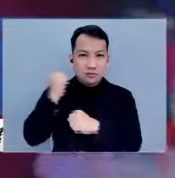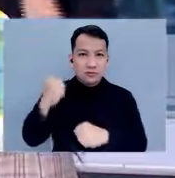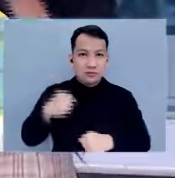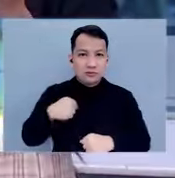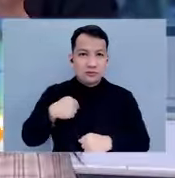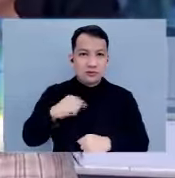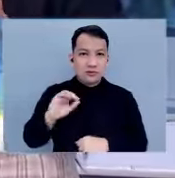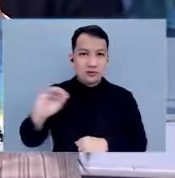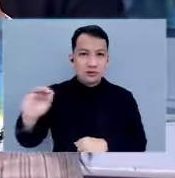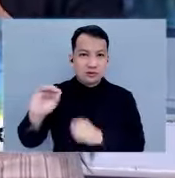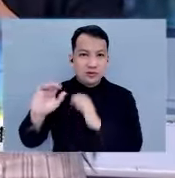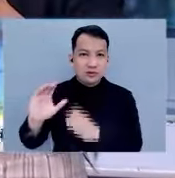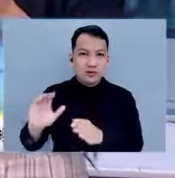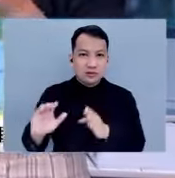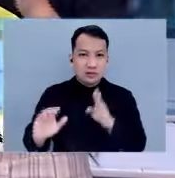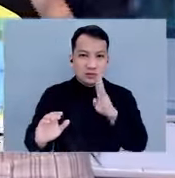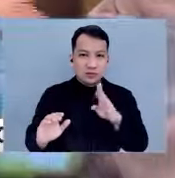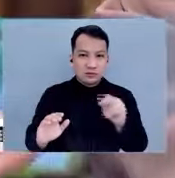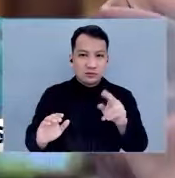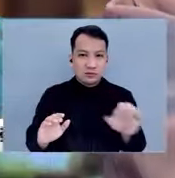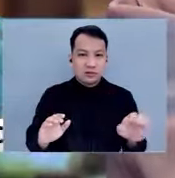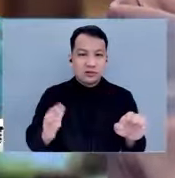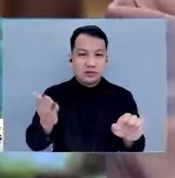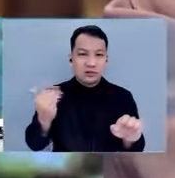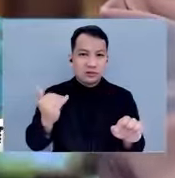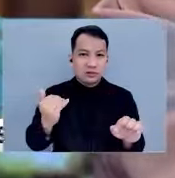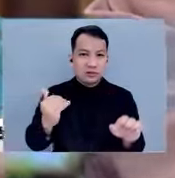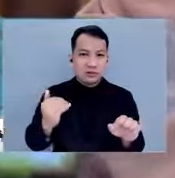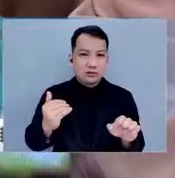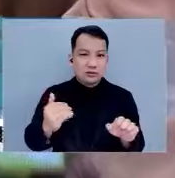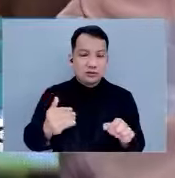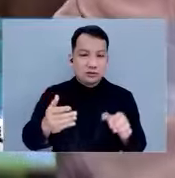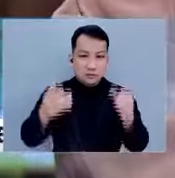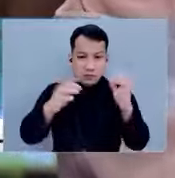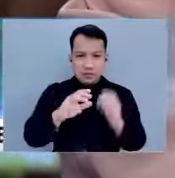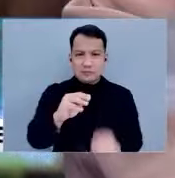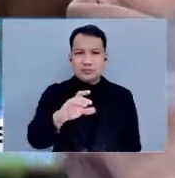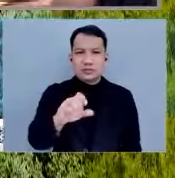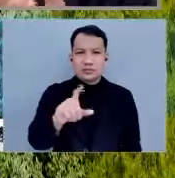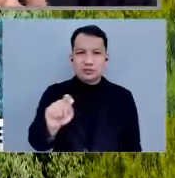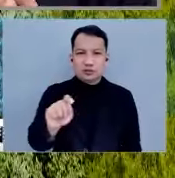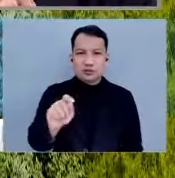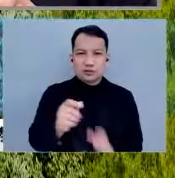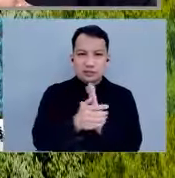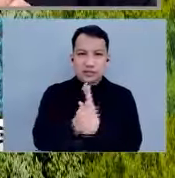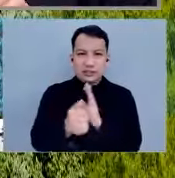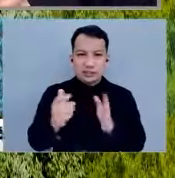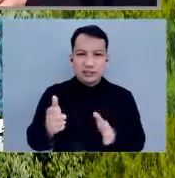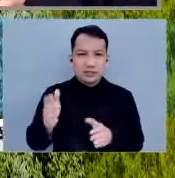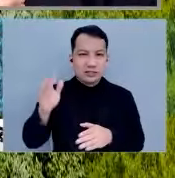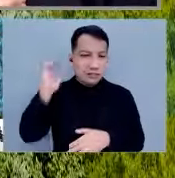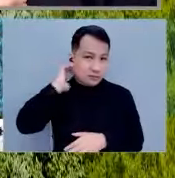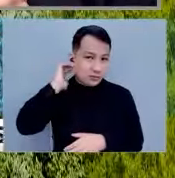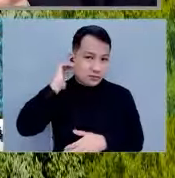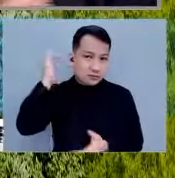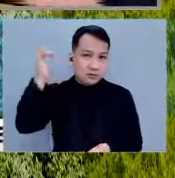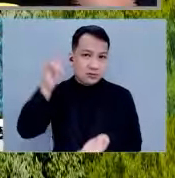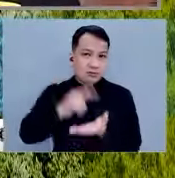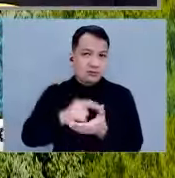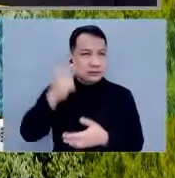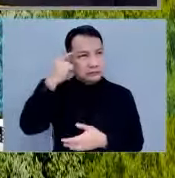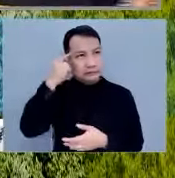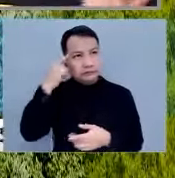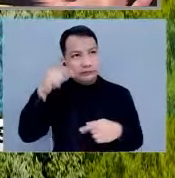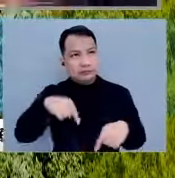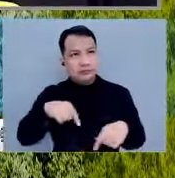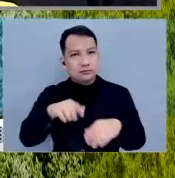po na si Bembem po Dati po kasi siyang mascot Talent sa midanao then napag-isipan po na um sa mga